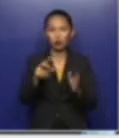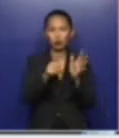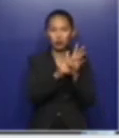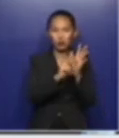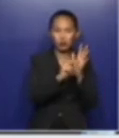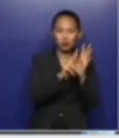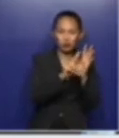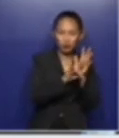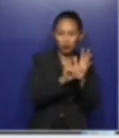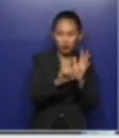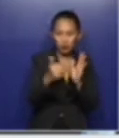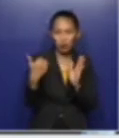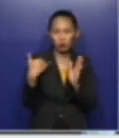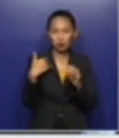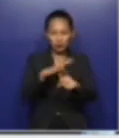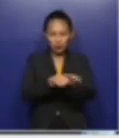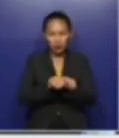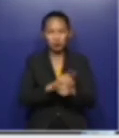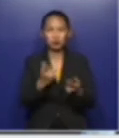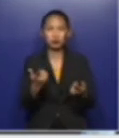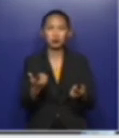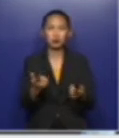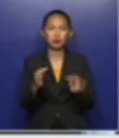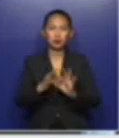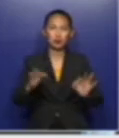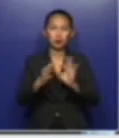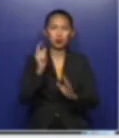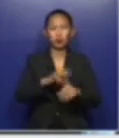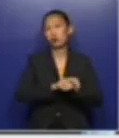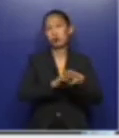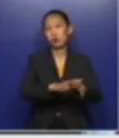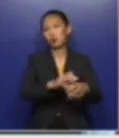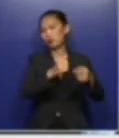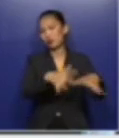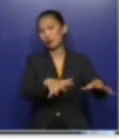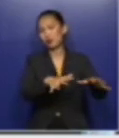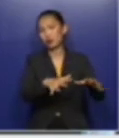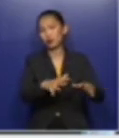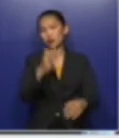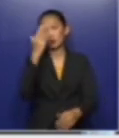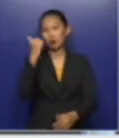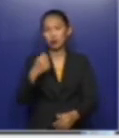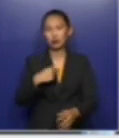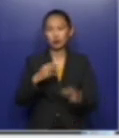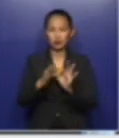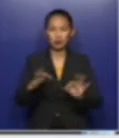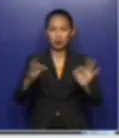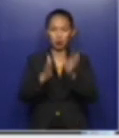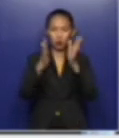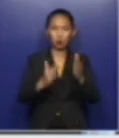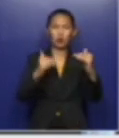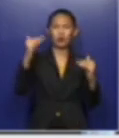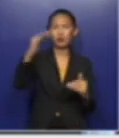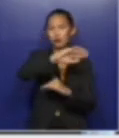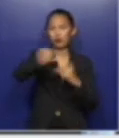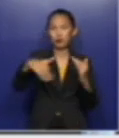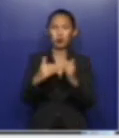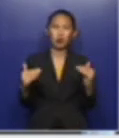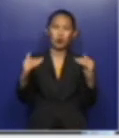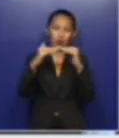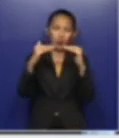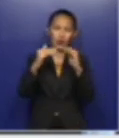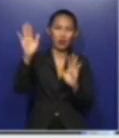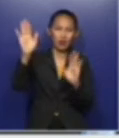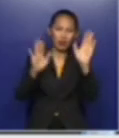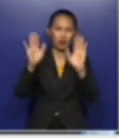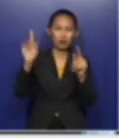องต้องลุกมาสู้อย่าได้ละเมิดสิทธิเสรีภาพพี่น้องประชาชนเป็นข้อเสนอของผมด้วยความเคารพท่านนันครับผมใช้เ